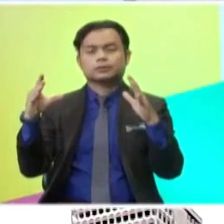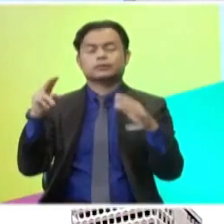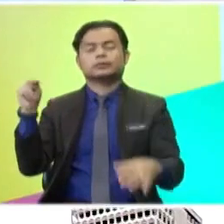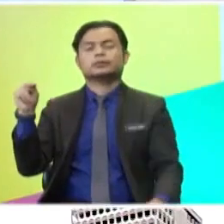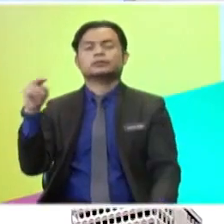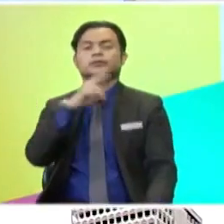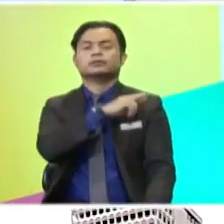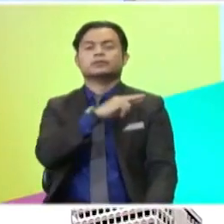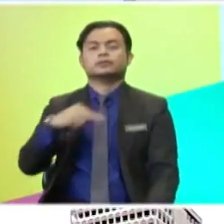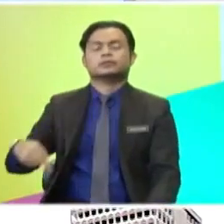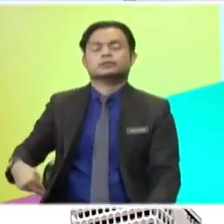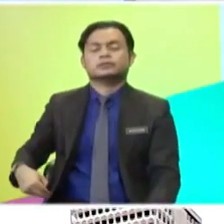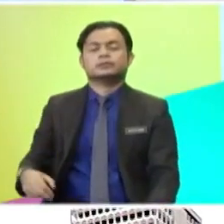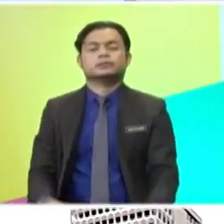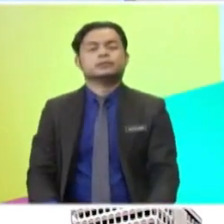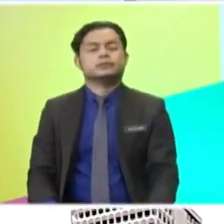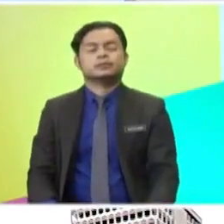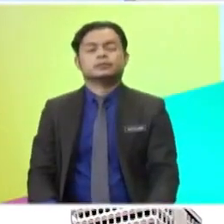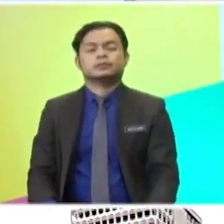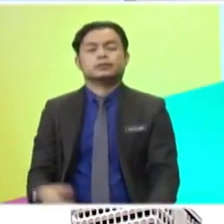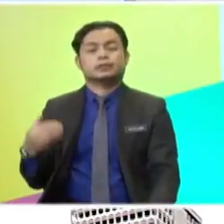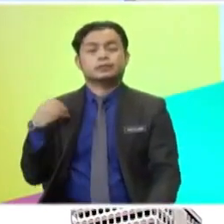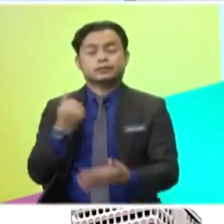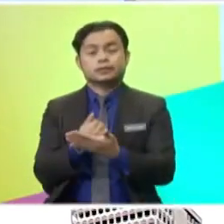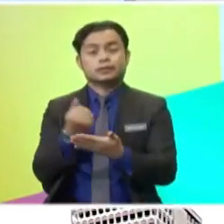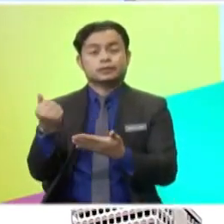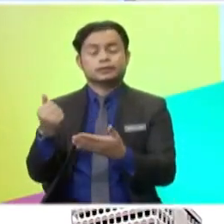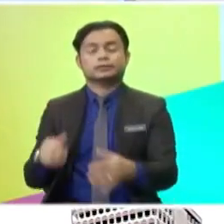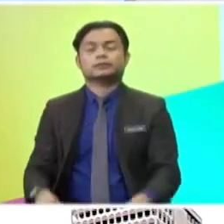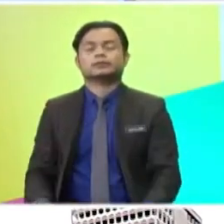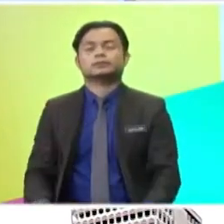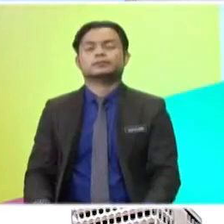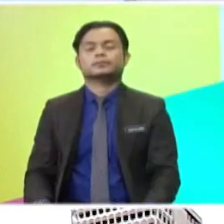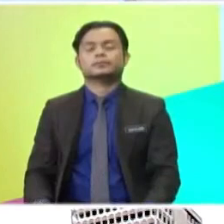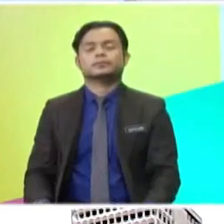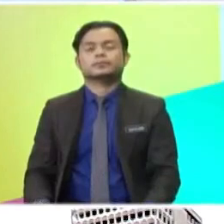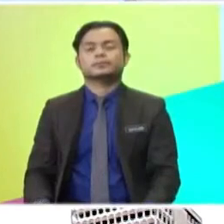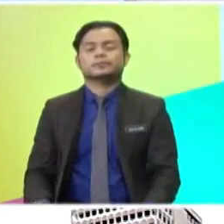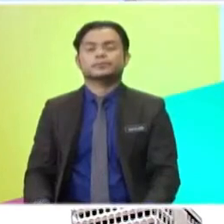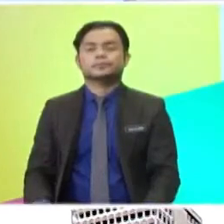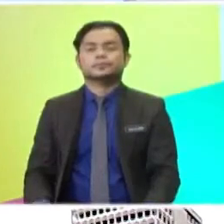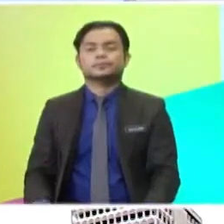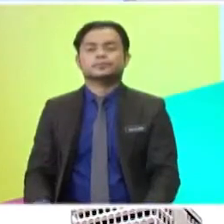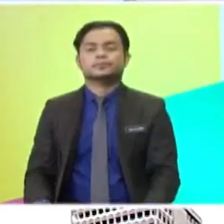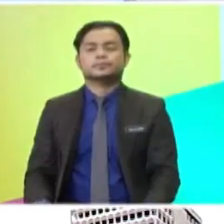Macam Yang di-Pertuan Agong, dia ada alat-alat kebesarannya. Maka kita hendaklah hormat kepada alat-alat kebesaran tersebut.